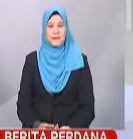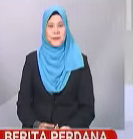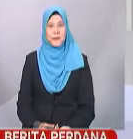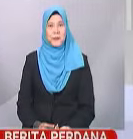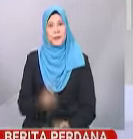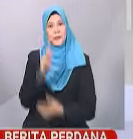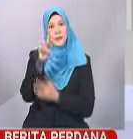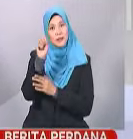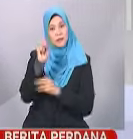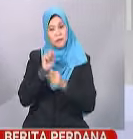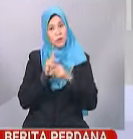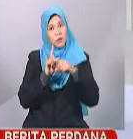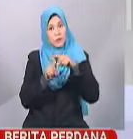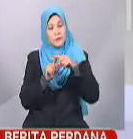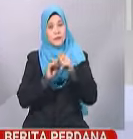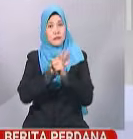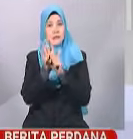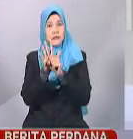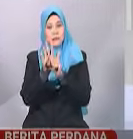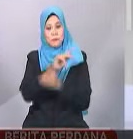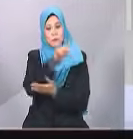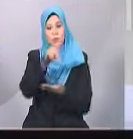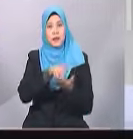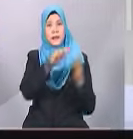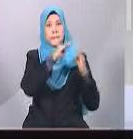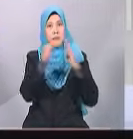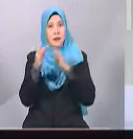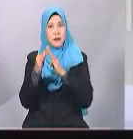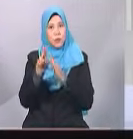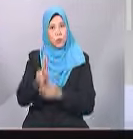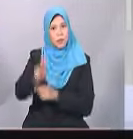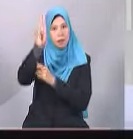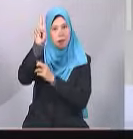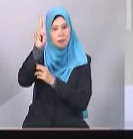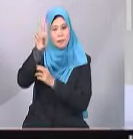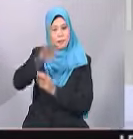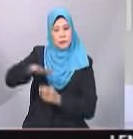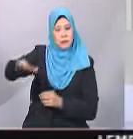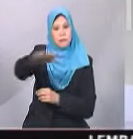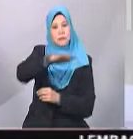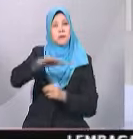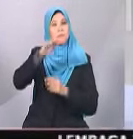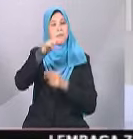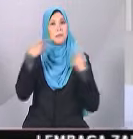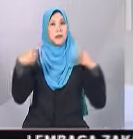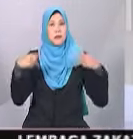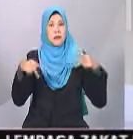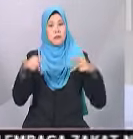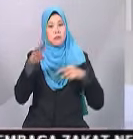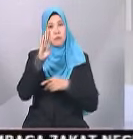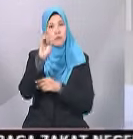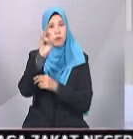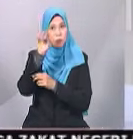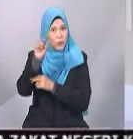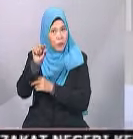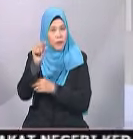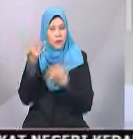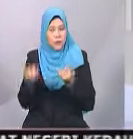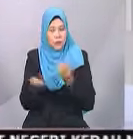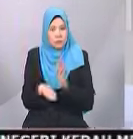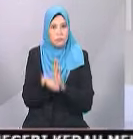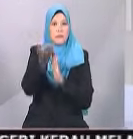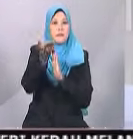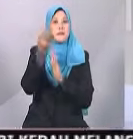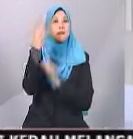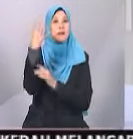Sementara itu, kes positif COVID-19 bagi Pusat Bandar Utara dan sekitar Pasang Borong, Kuala Lumpur menyaksikan kenaikan